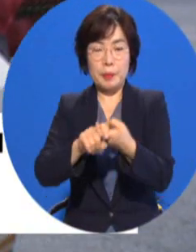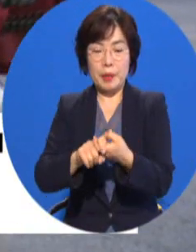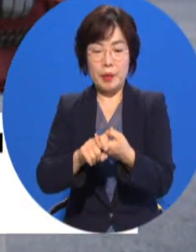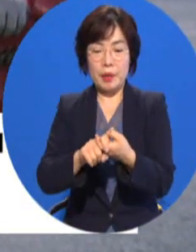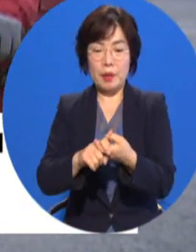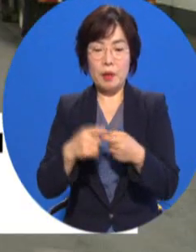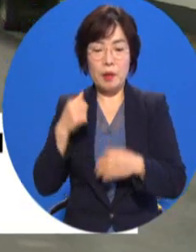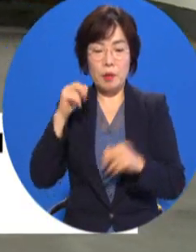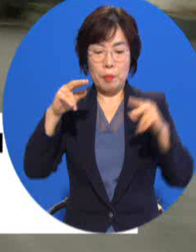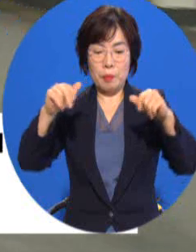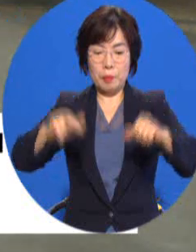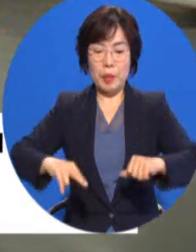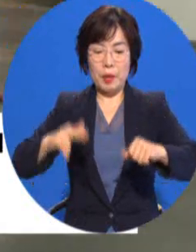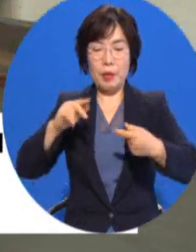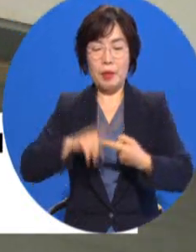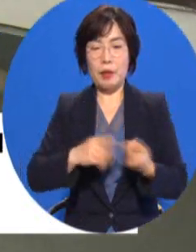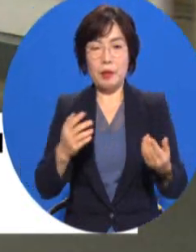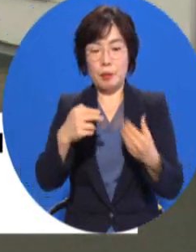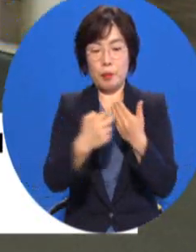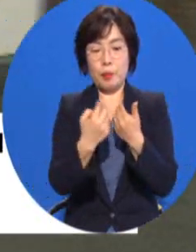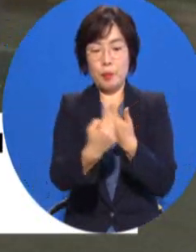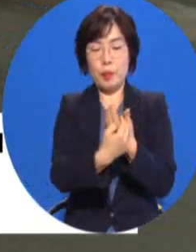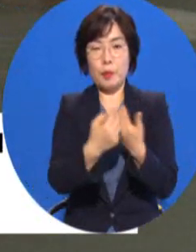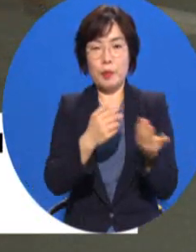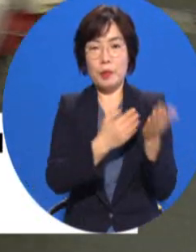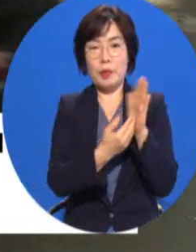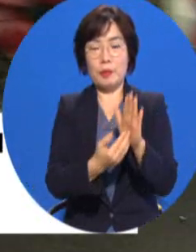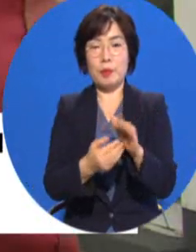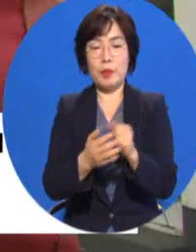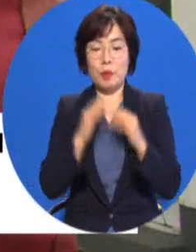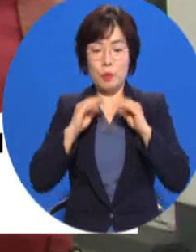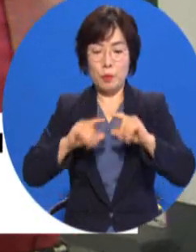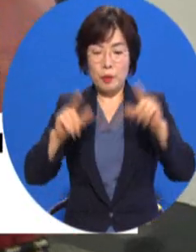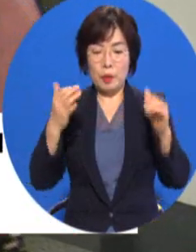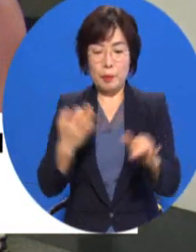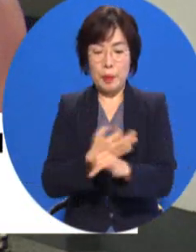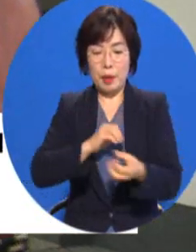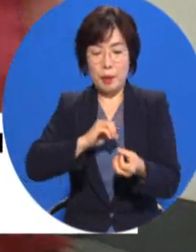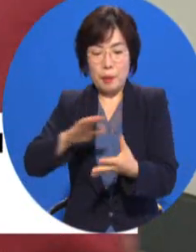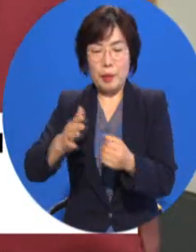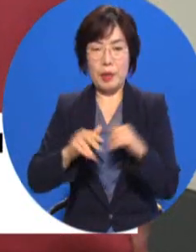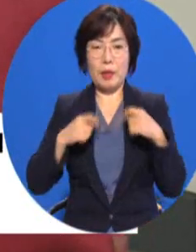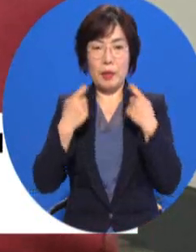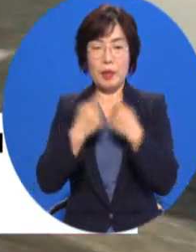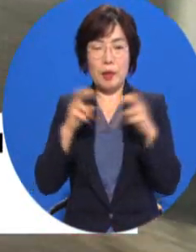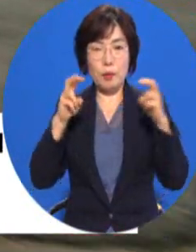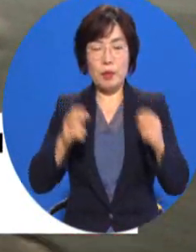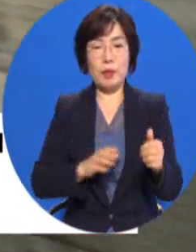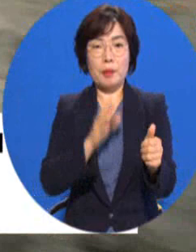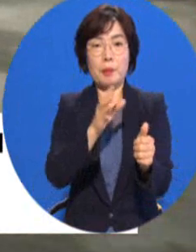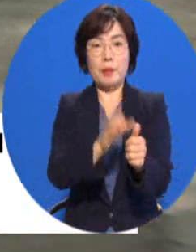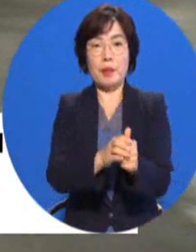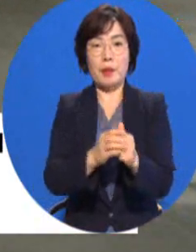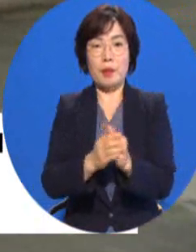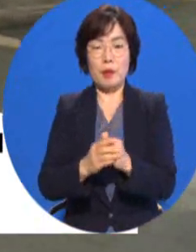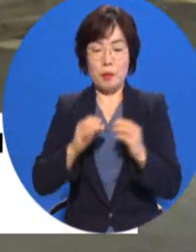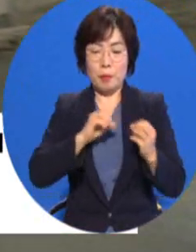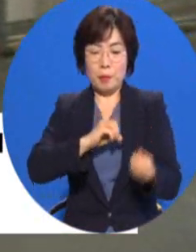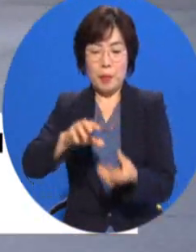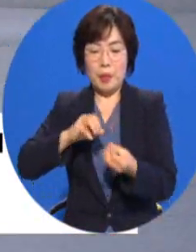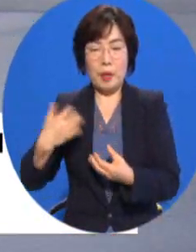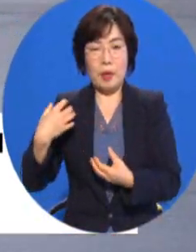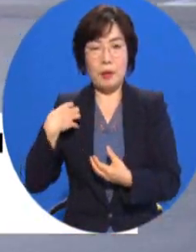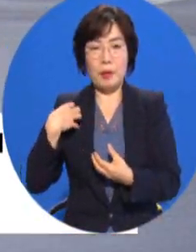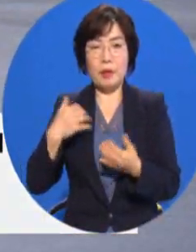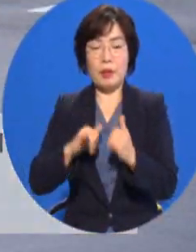집배원들의 주5일 근무를 보장하기로 했습니다. 토요일 택배 업무를 집배원 대신 민간 배송업체에 맡기거나 소포 배달만